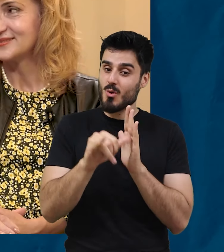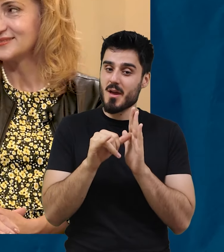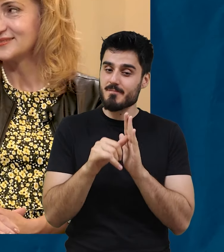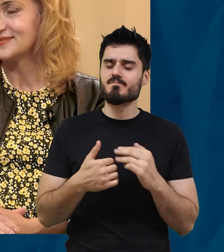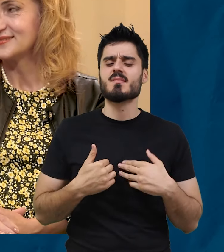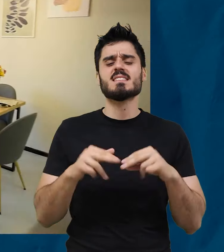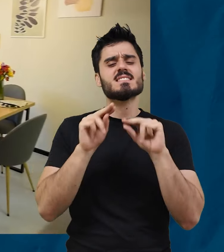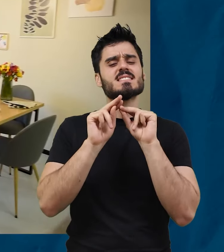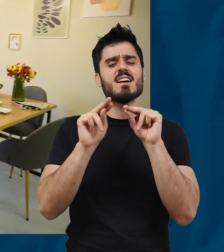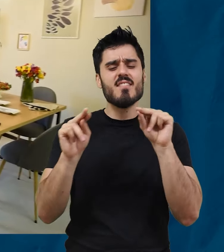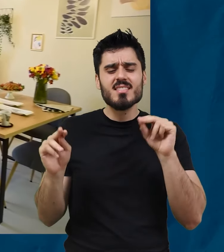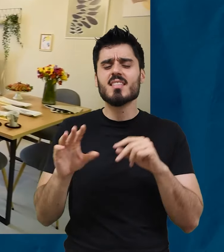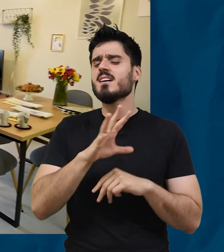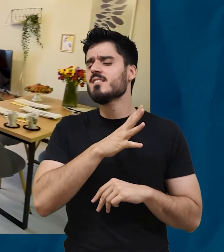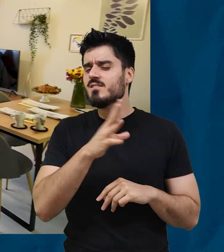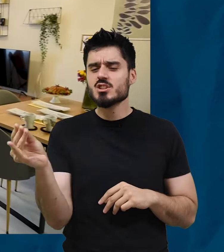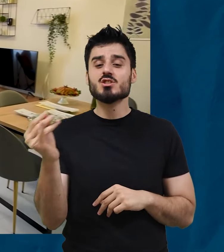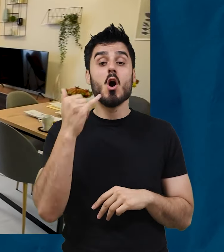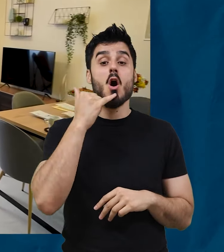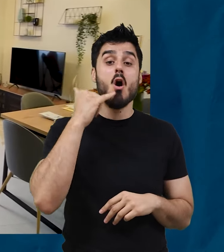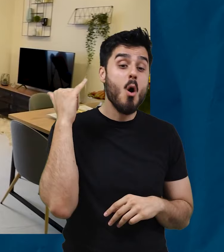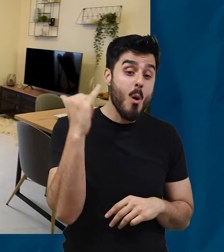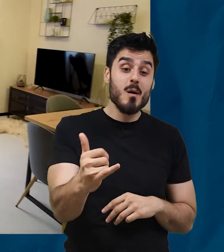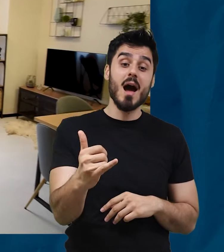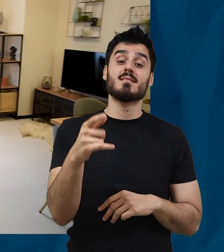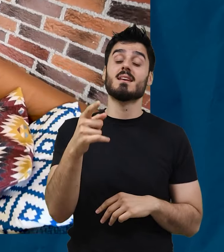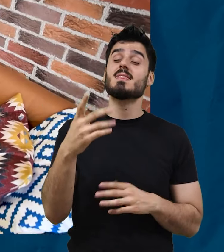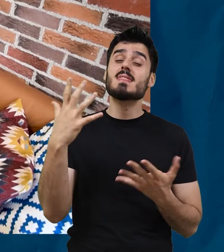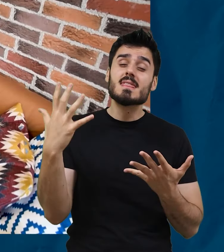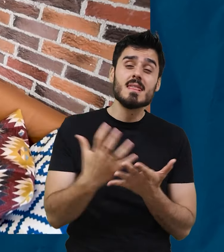Искрено съветвам всеки да позвани и да намери